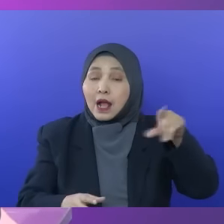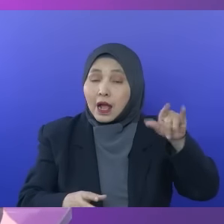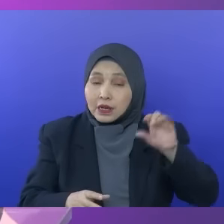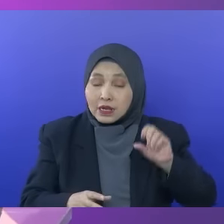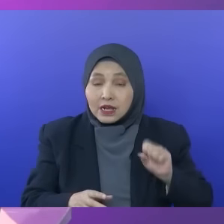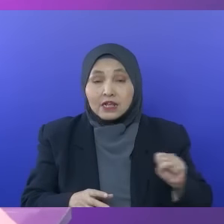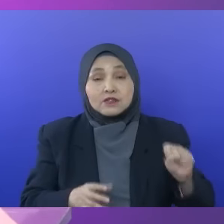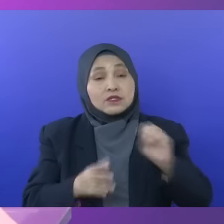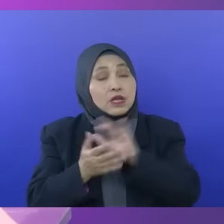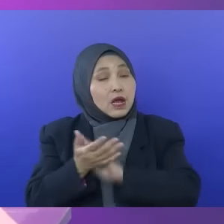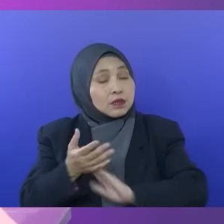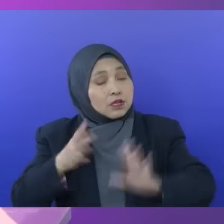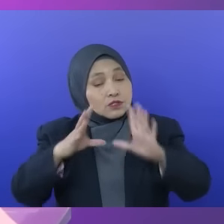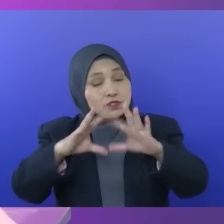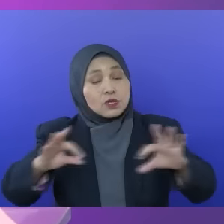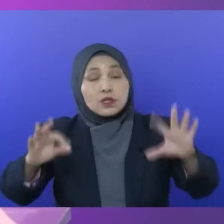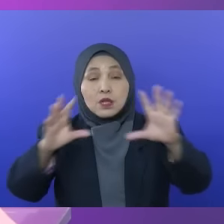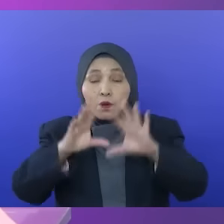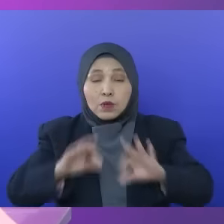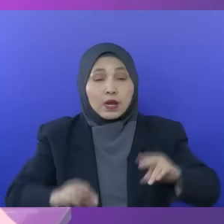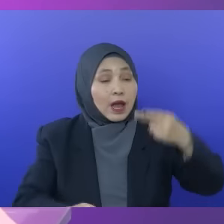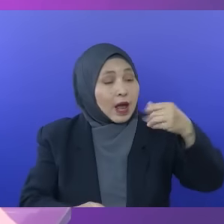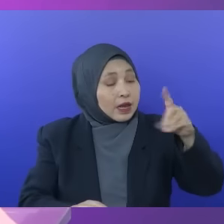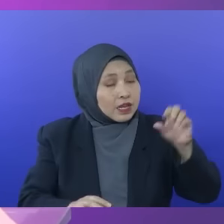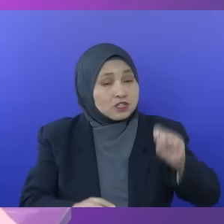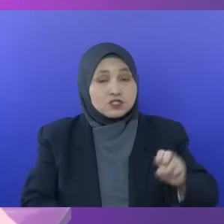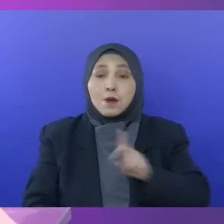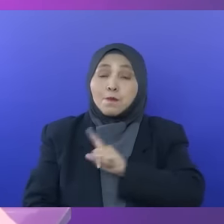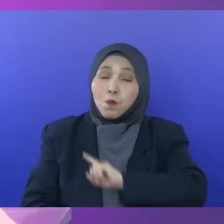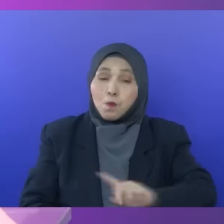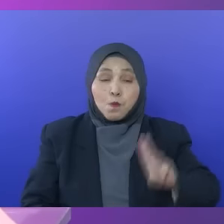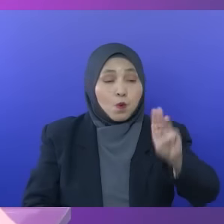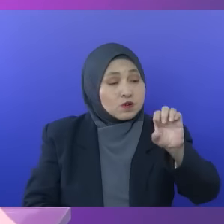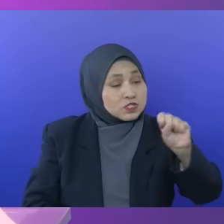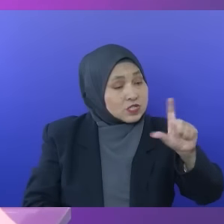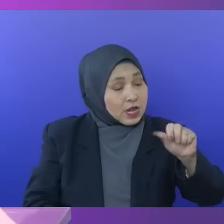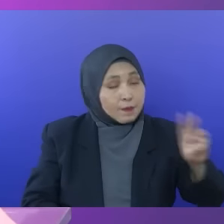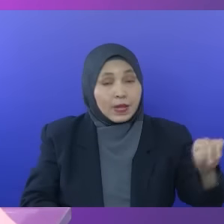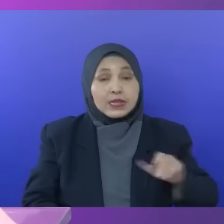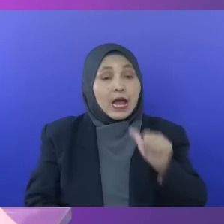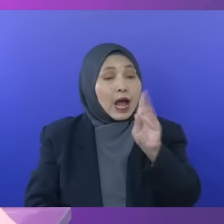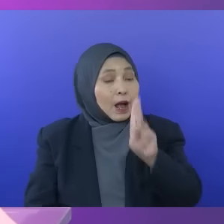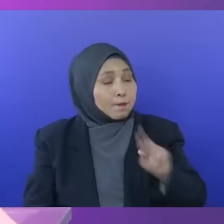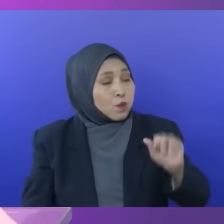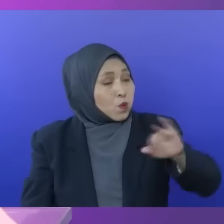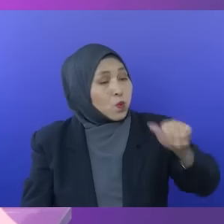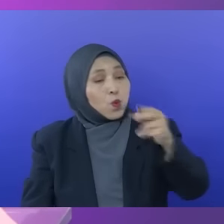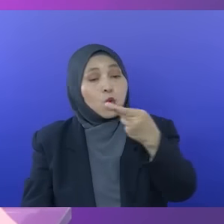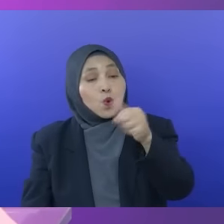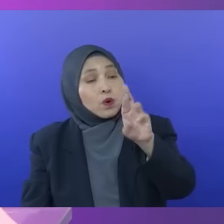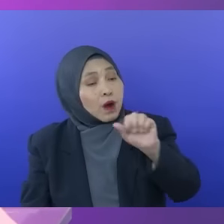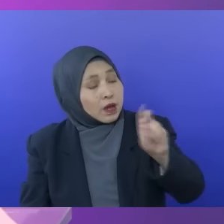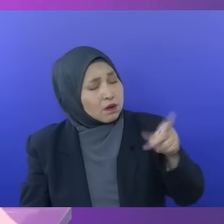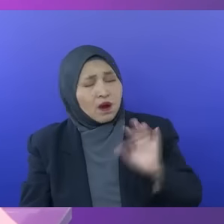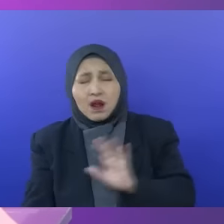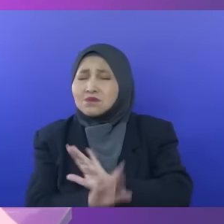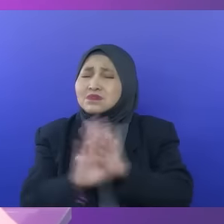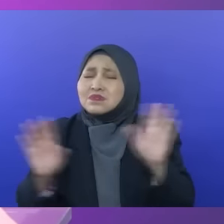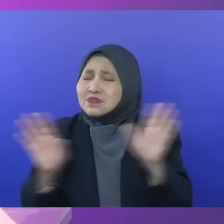hadis yang diriwayatkan oleh Hadis Muslim menyatakan Dari Abu Hurairah bahwa Rasul bersabda janganlah